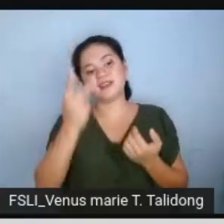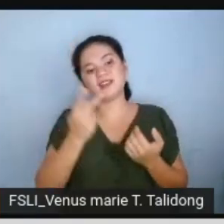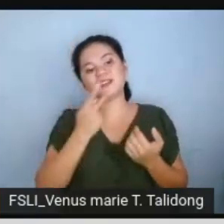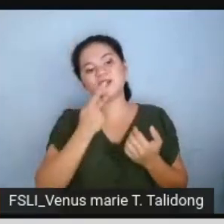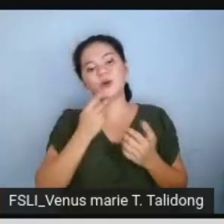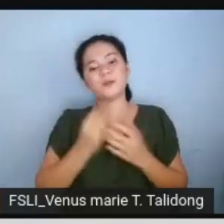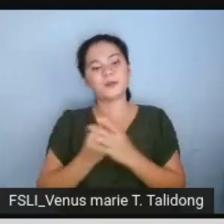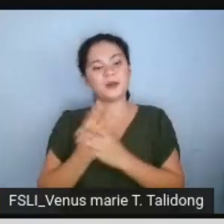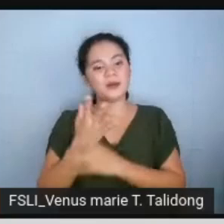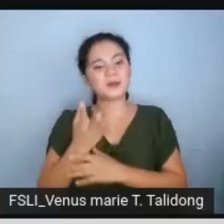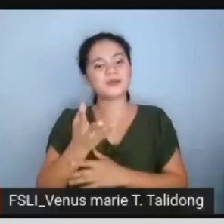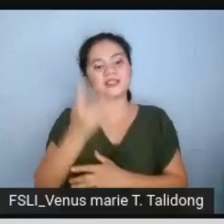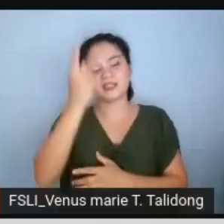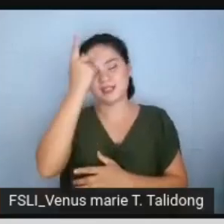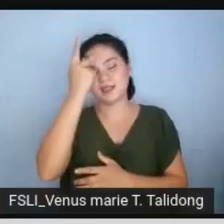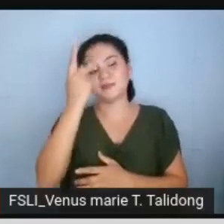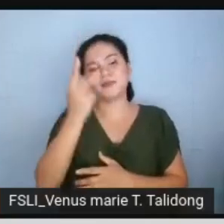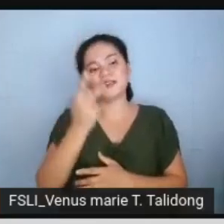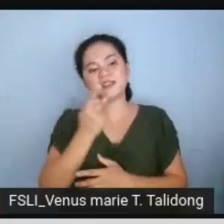right,